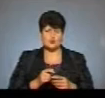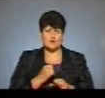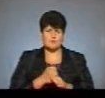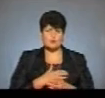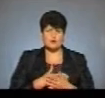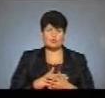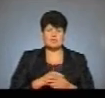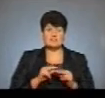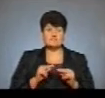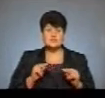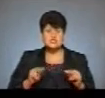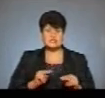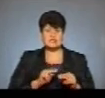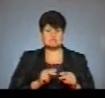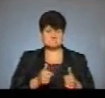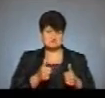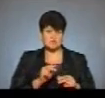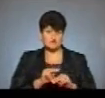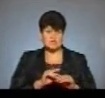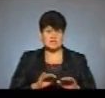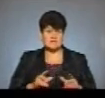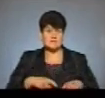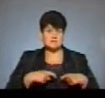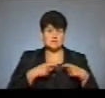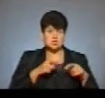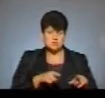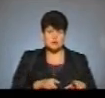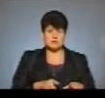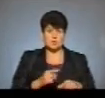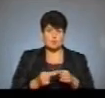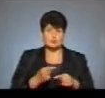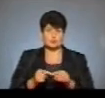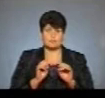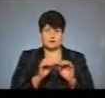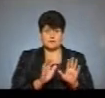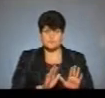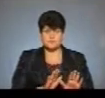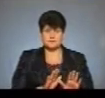вчитель класно з любов'ю вчить дітей, всі біжать до цього вчителя, його майже по спадковості передають. Так?